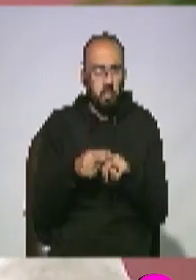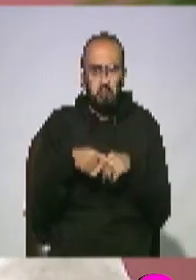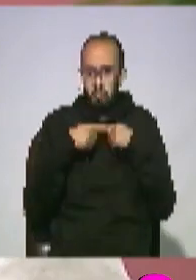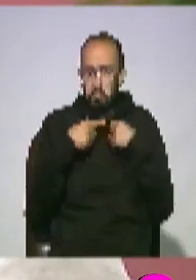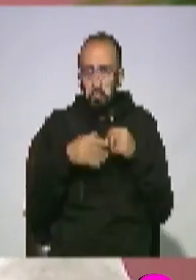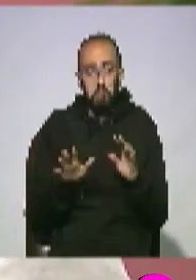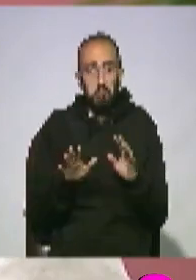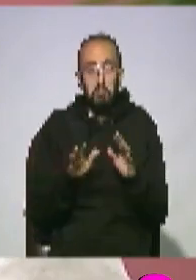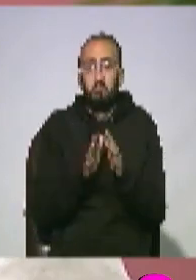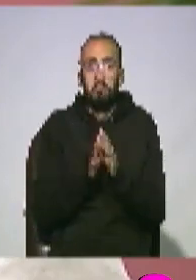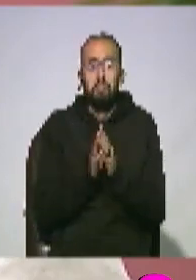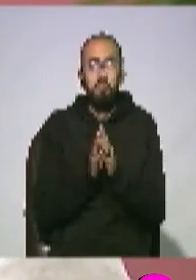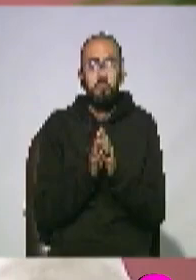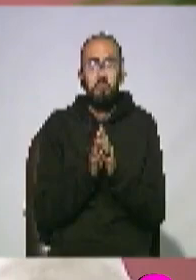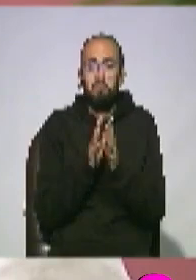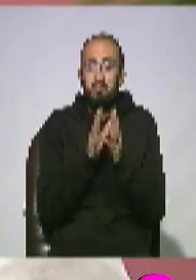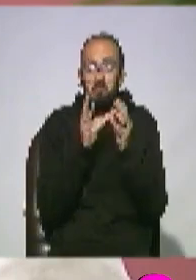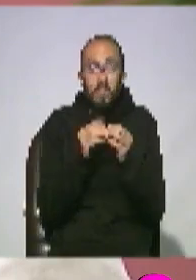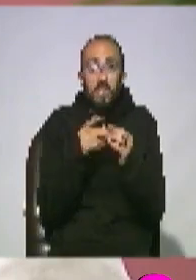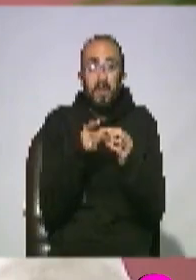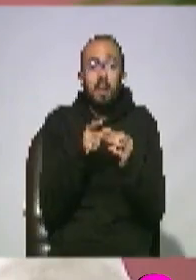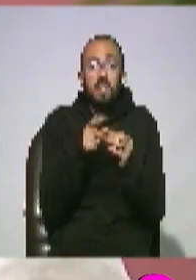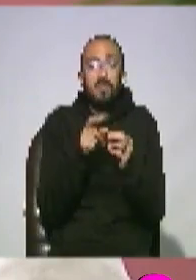حائط صد وتحصين شديد ضد